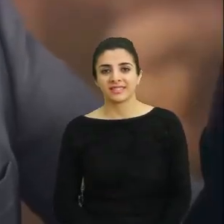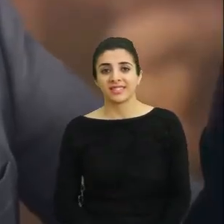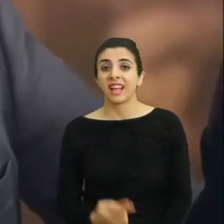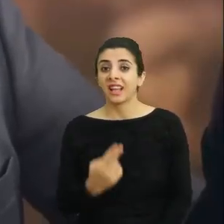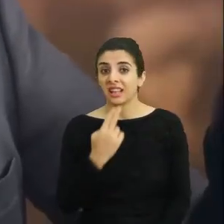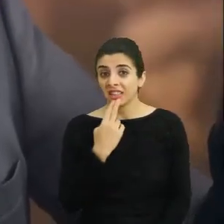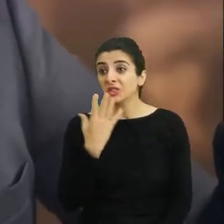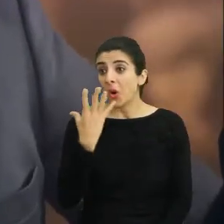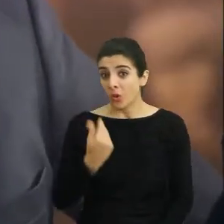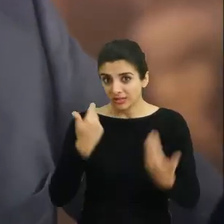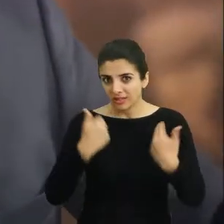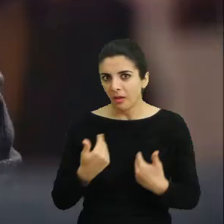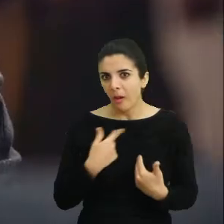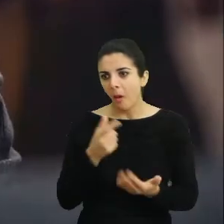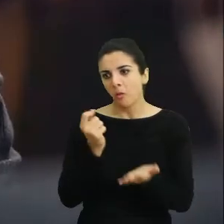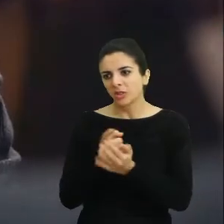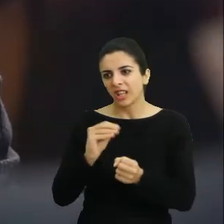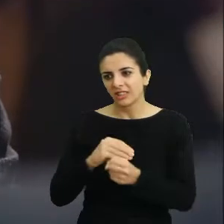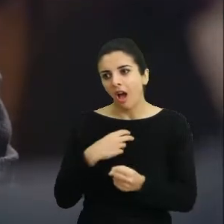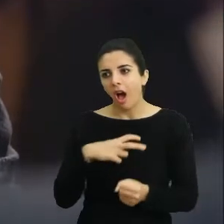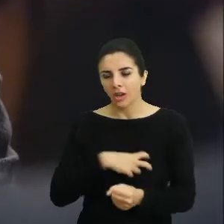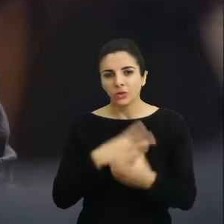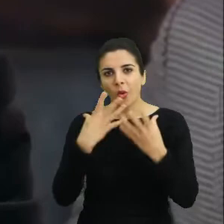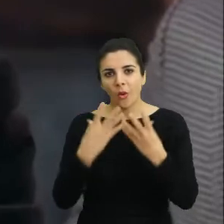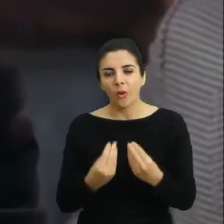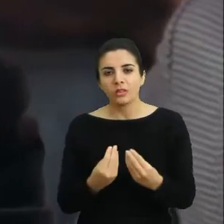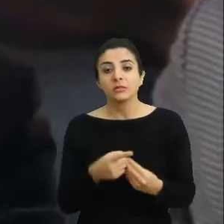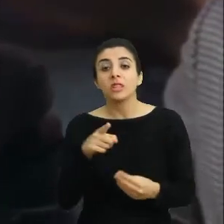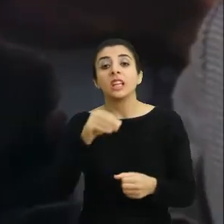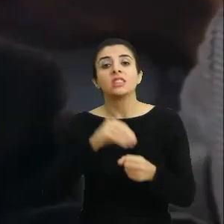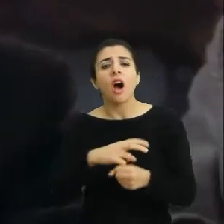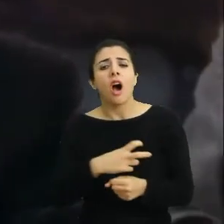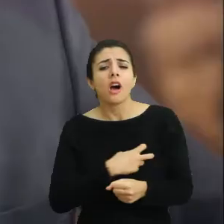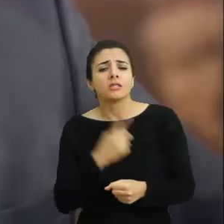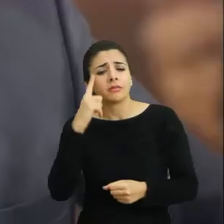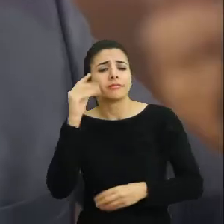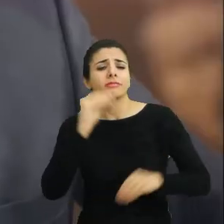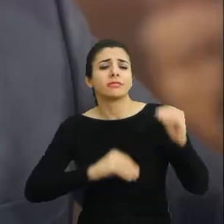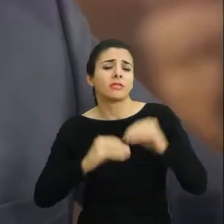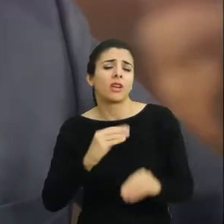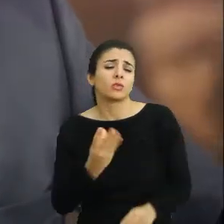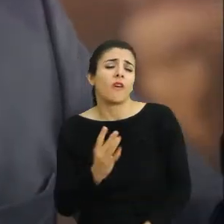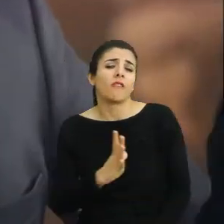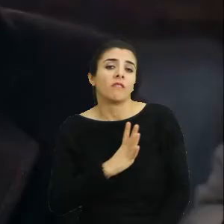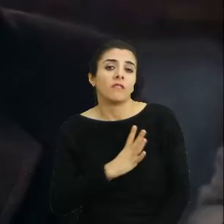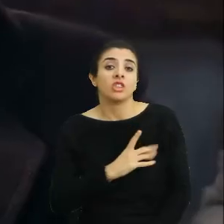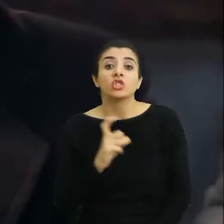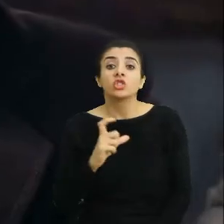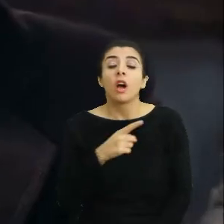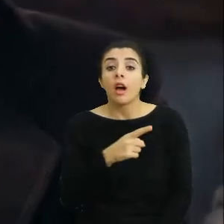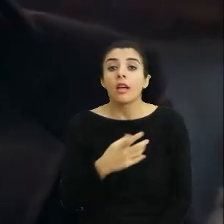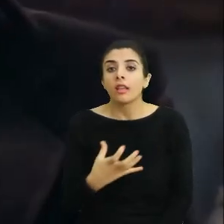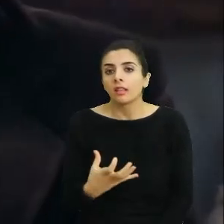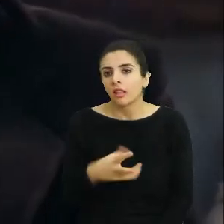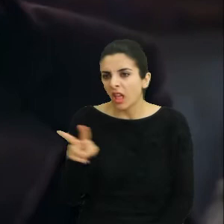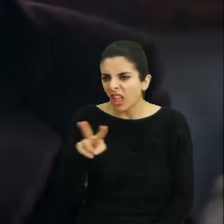Kız olsam ben de o mektuplar için aşık olurdum Nuri abi. Senin için aşka bahanem yok. Babamın oğlu. Cahit'le siz bebekliğinizde